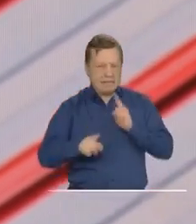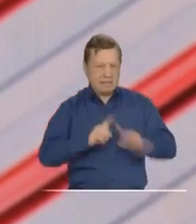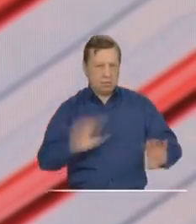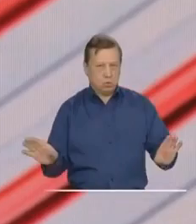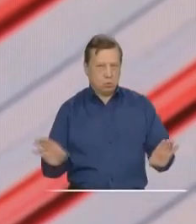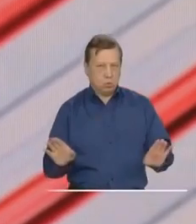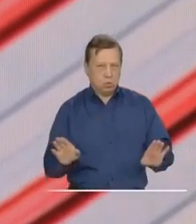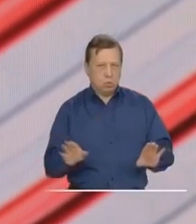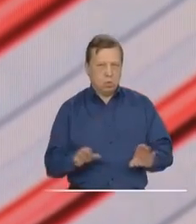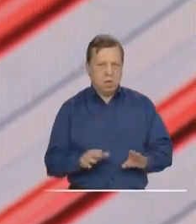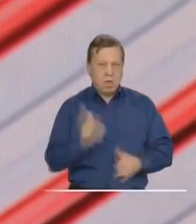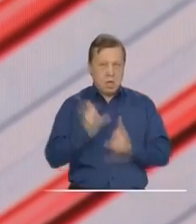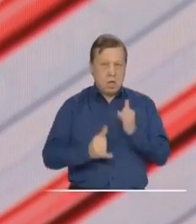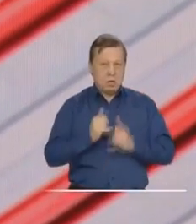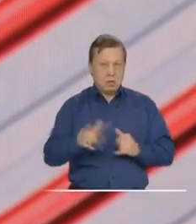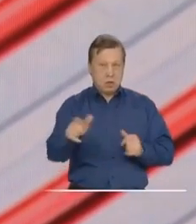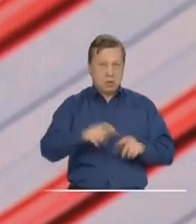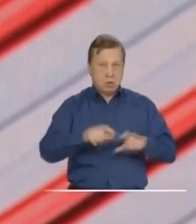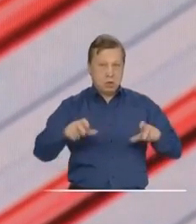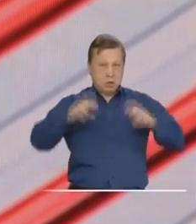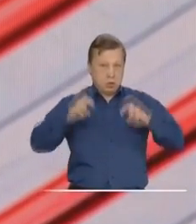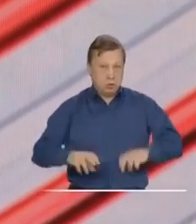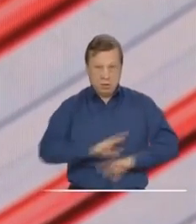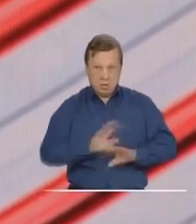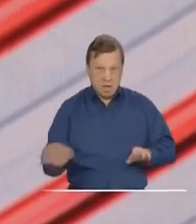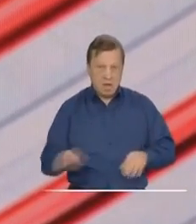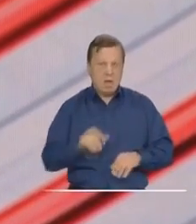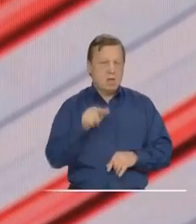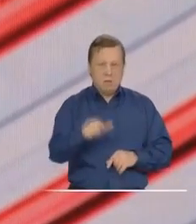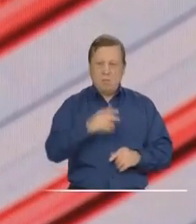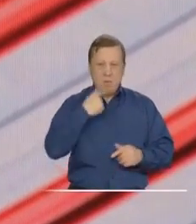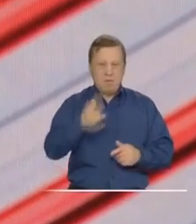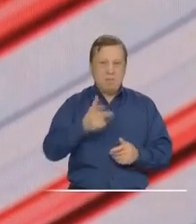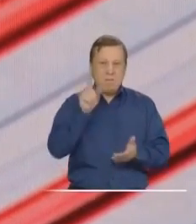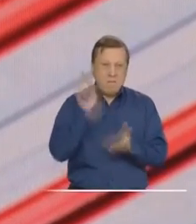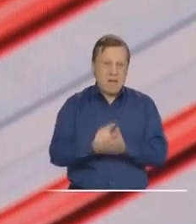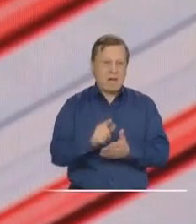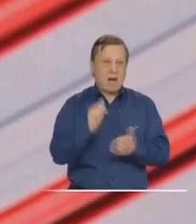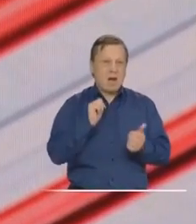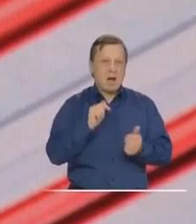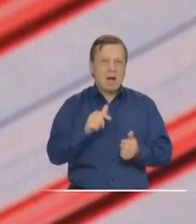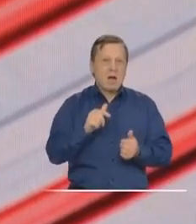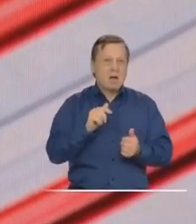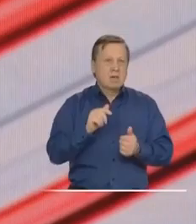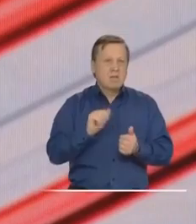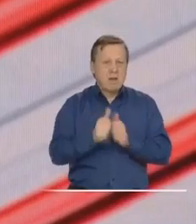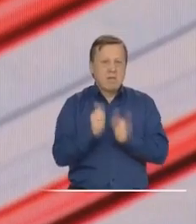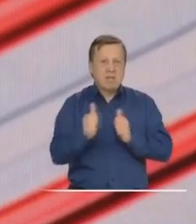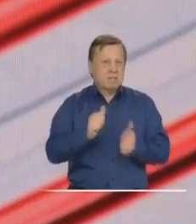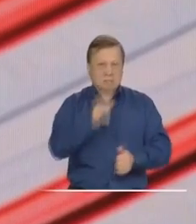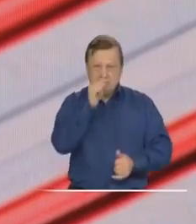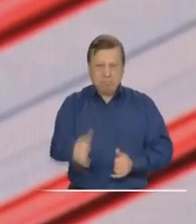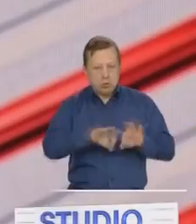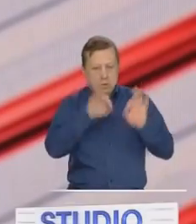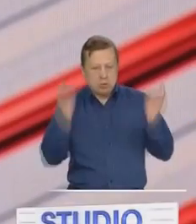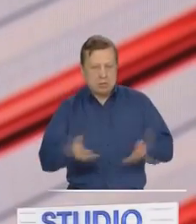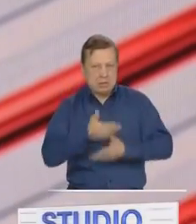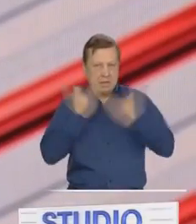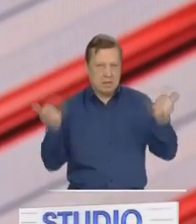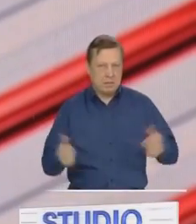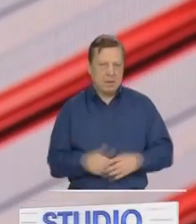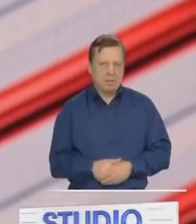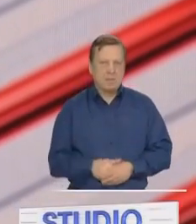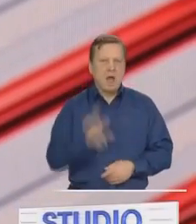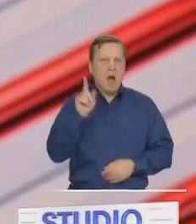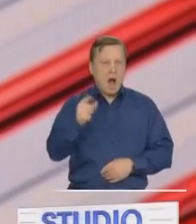jeżeli nie siedzisz przy stole skończysz w karcie dań i nie da się wygrać wyścigu stojąc w miejscu teraz jest czas walki nie